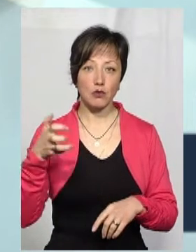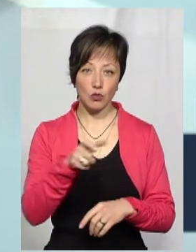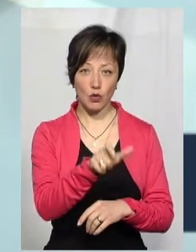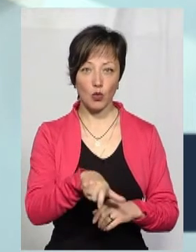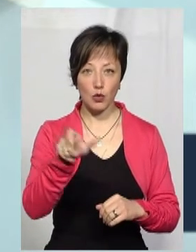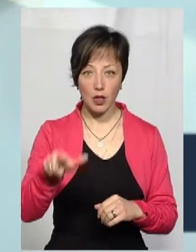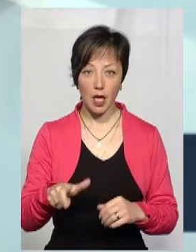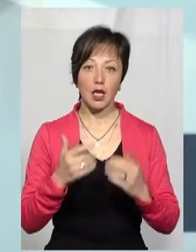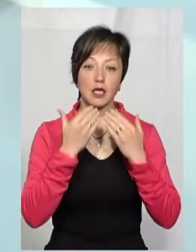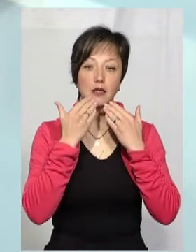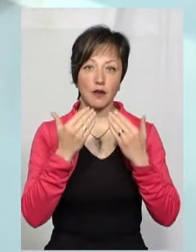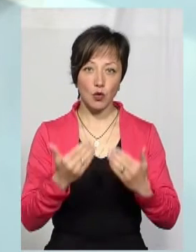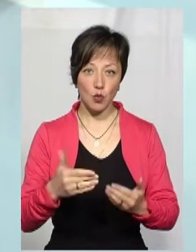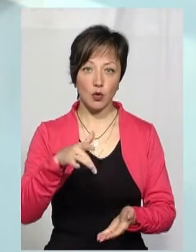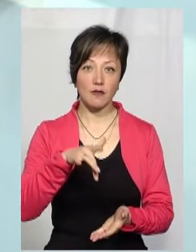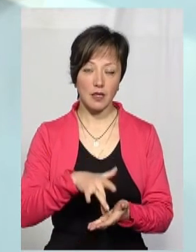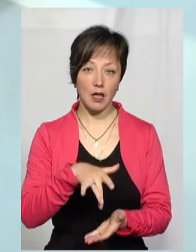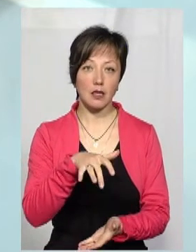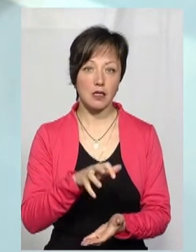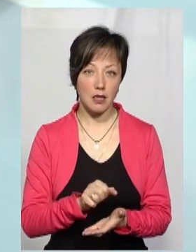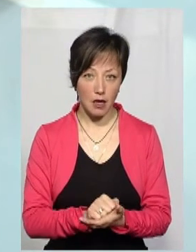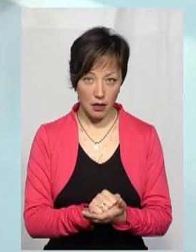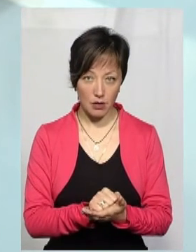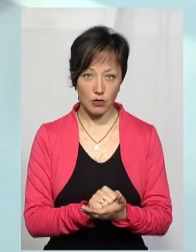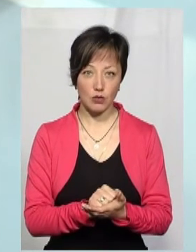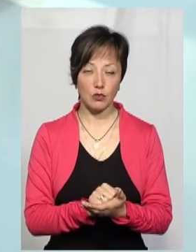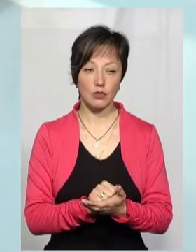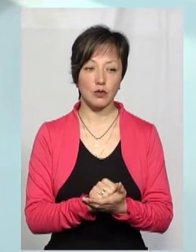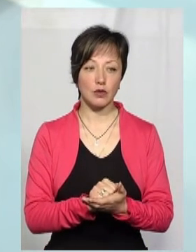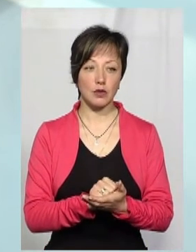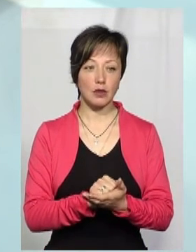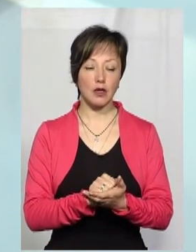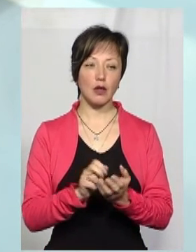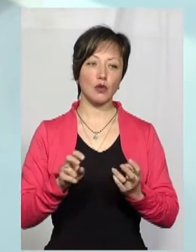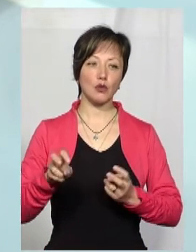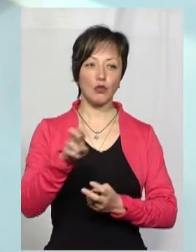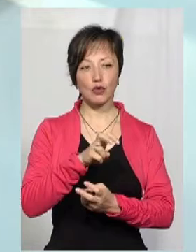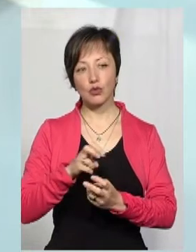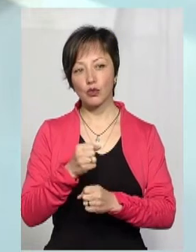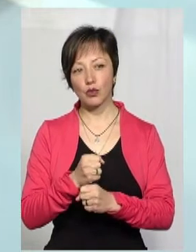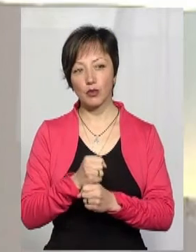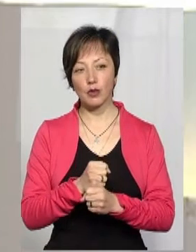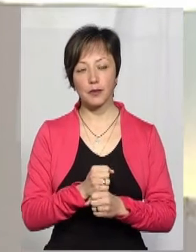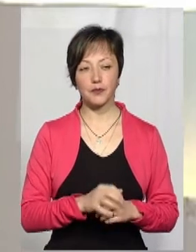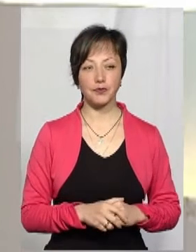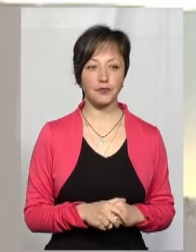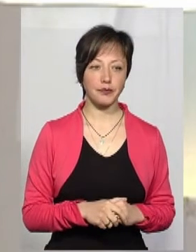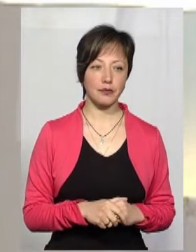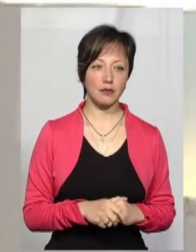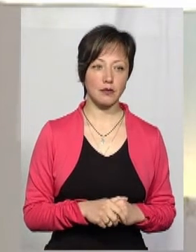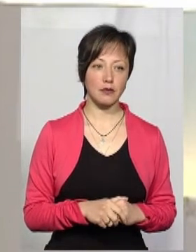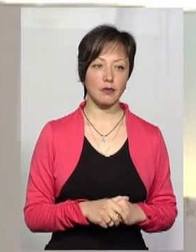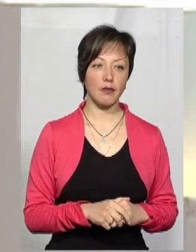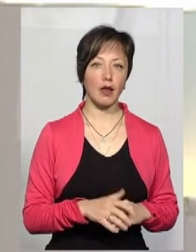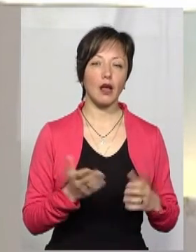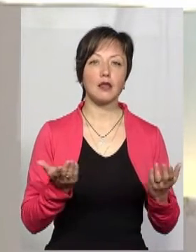3,5 тисяч громадян звернулось до нас якраз з пошуку роботи. Здебільшого це